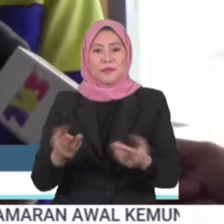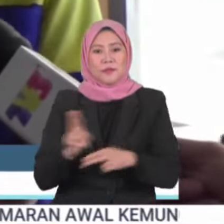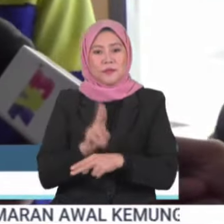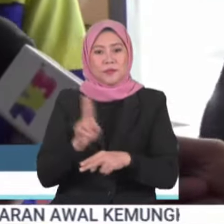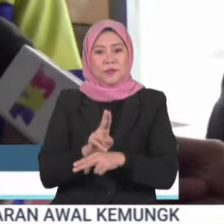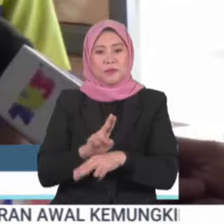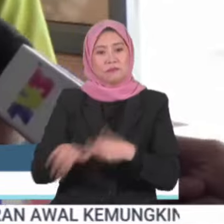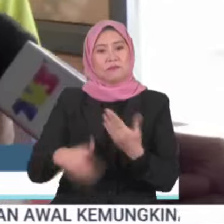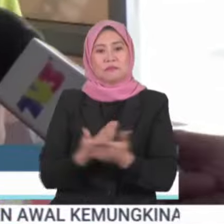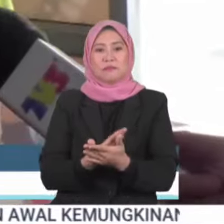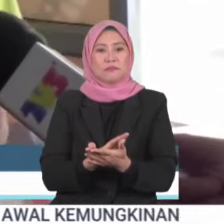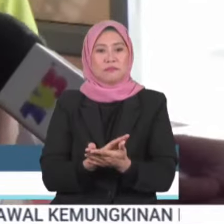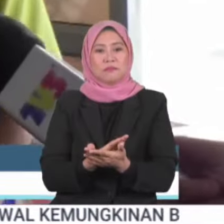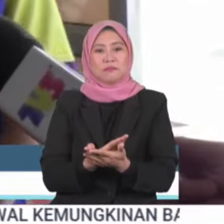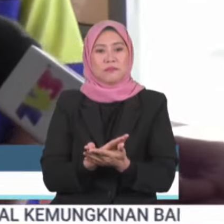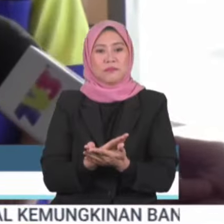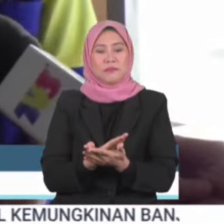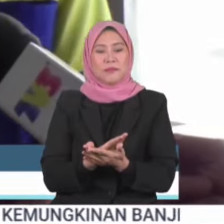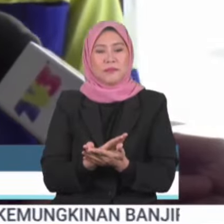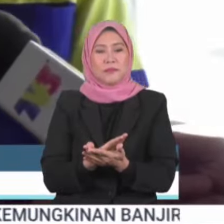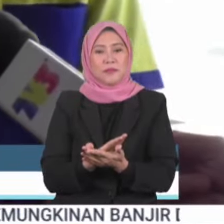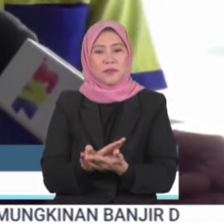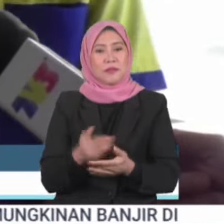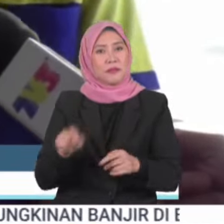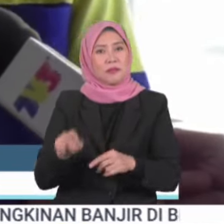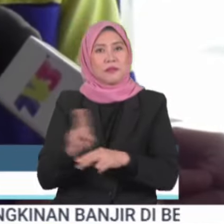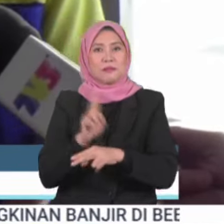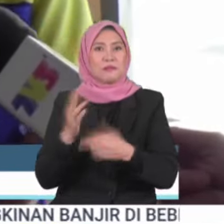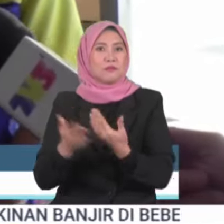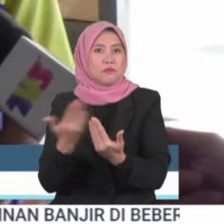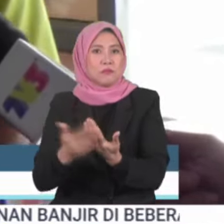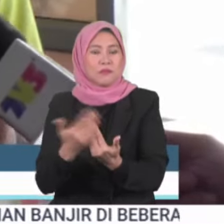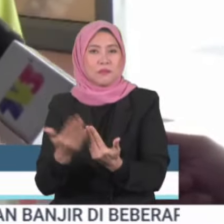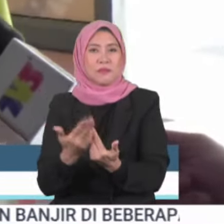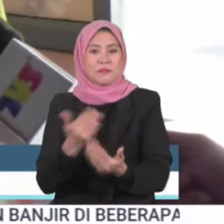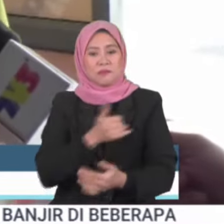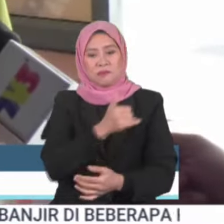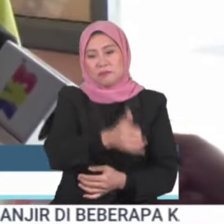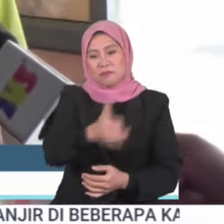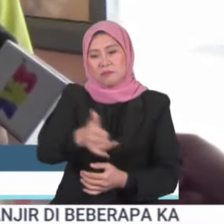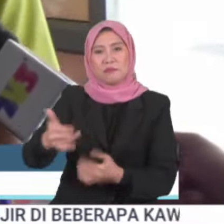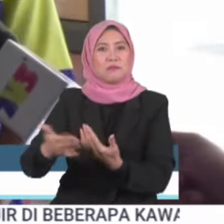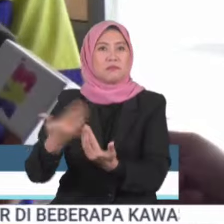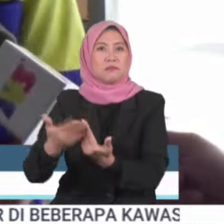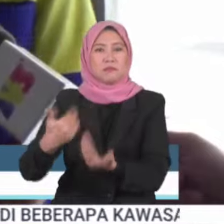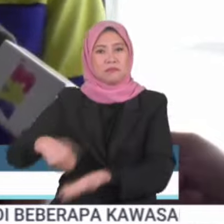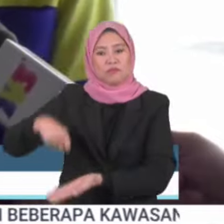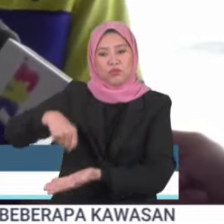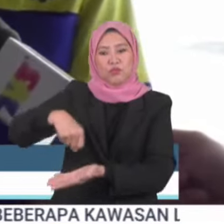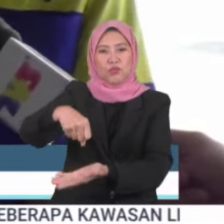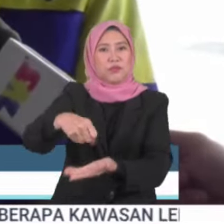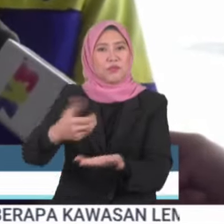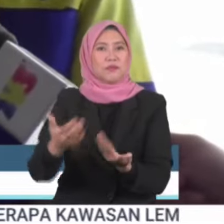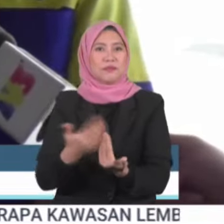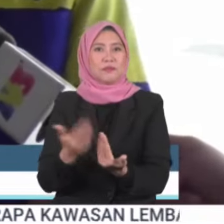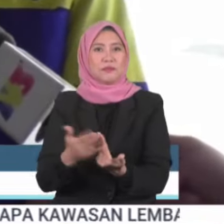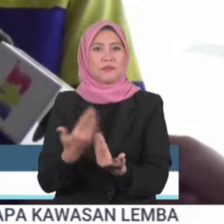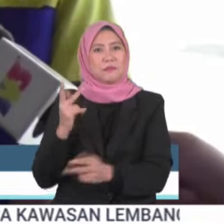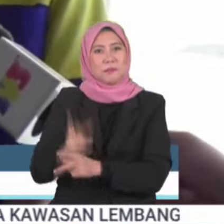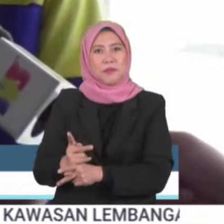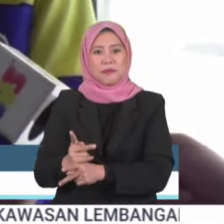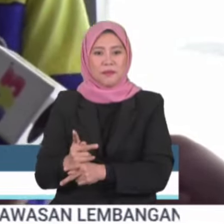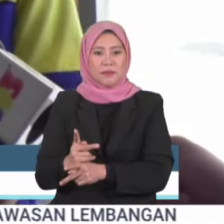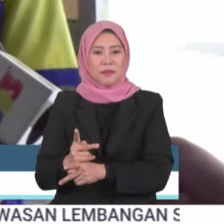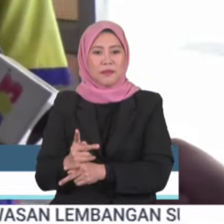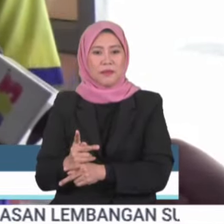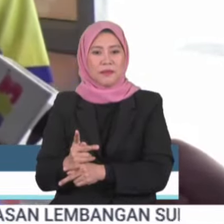kegunaan kami semua. Sebab benda ni dia mudah untuk bawa pergi mana-mana. Dia mudah nak simpan kat mana-mana.